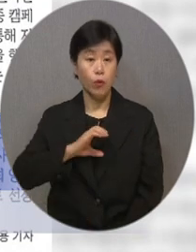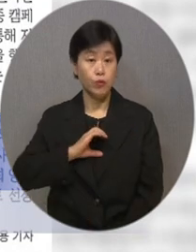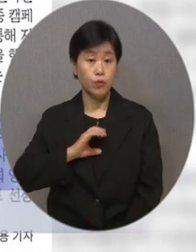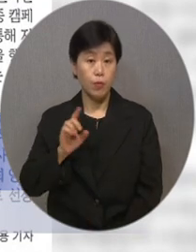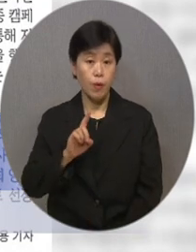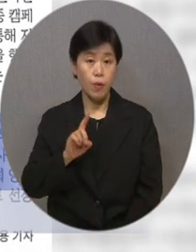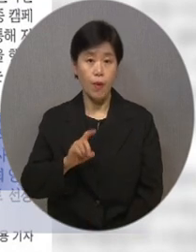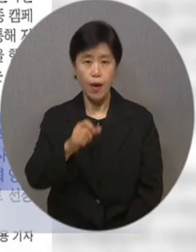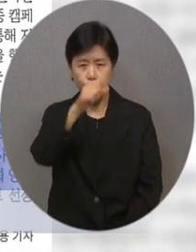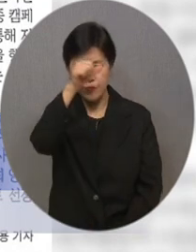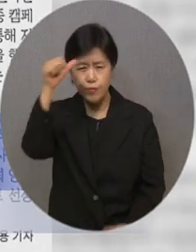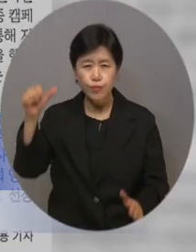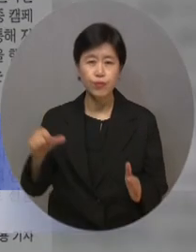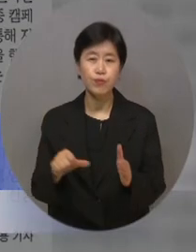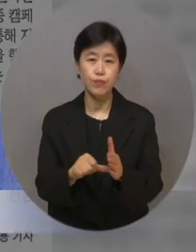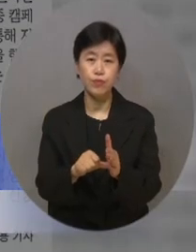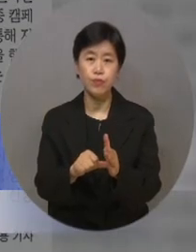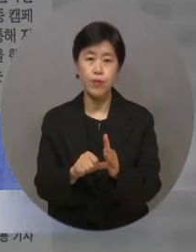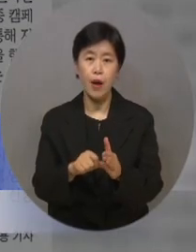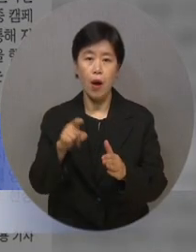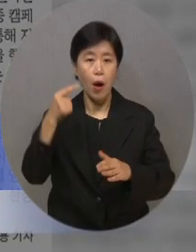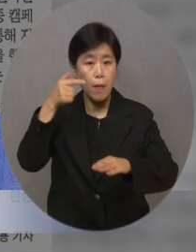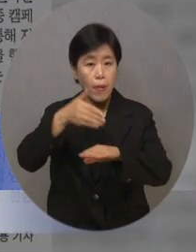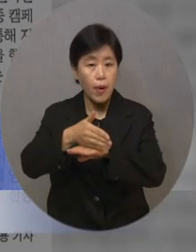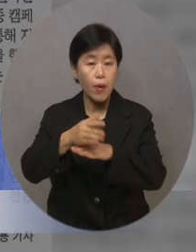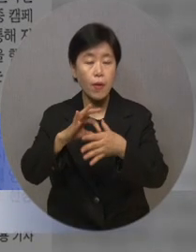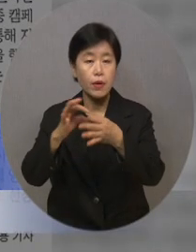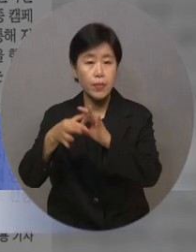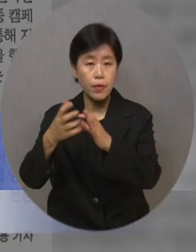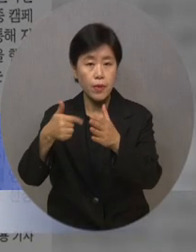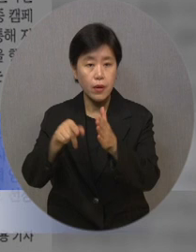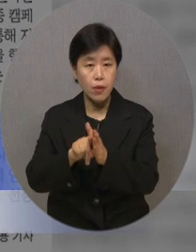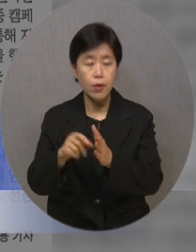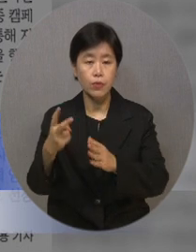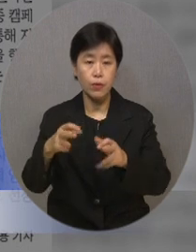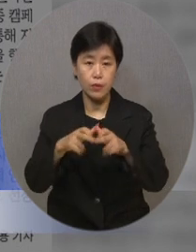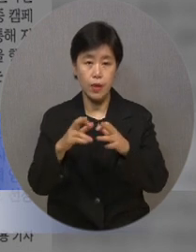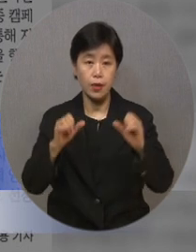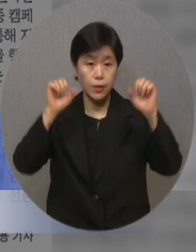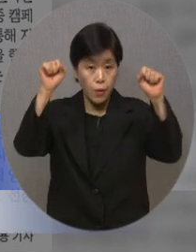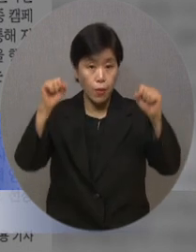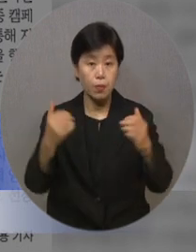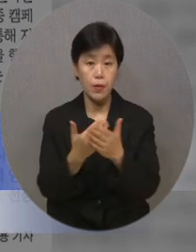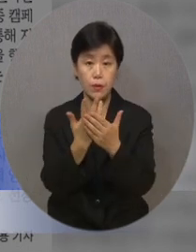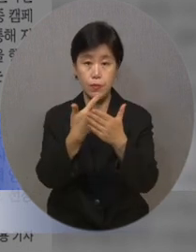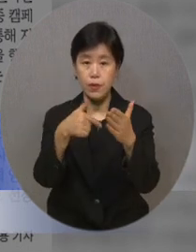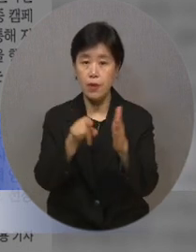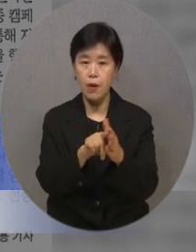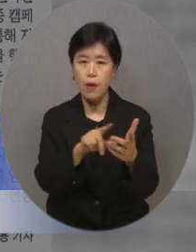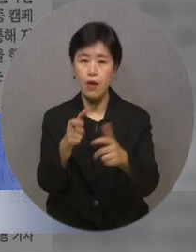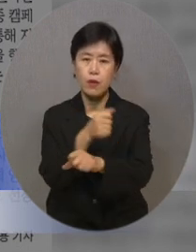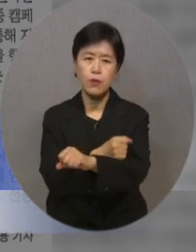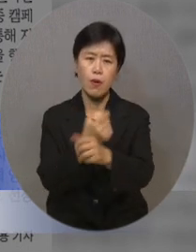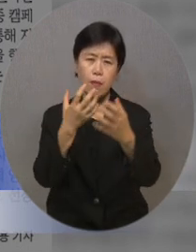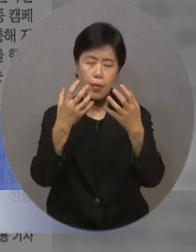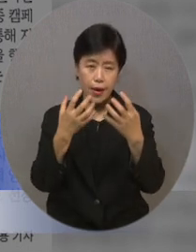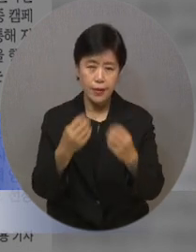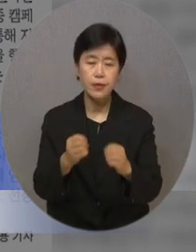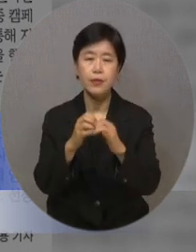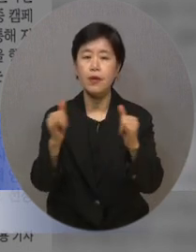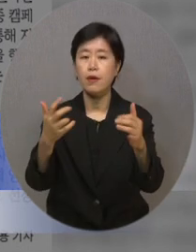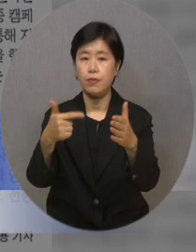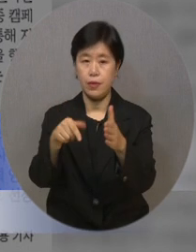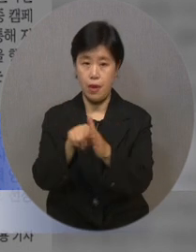전생에 걸쳐 패럴림픽 무브먼트 장애인 체육 발전에 기여한 인물 또는 기관에 수요하는 패럴림픽